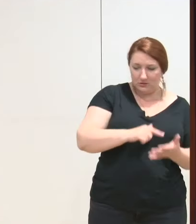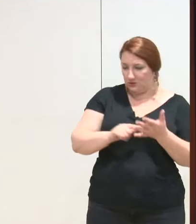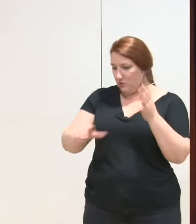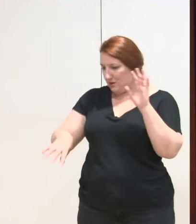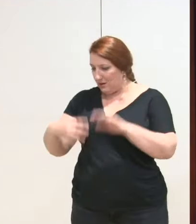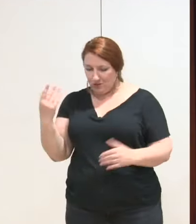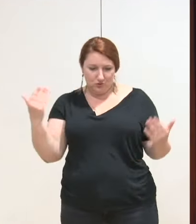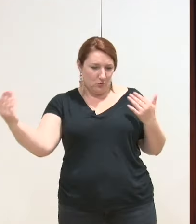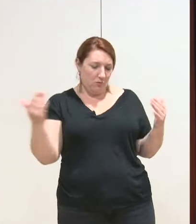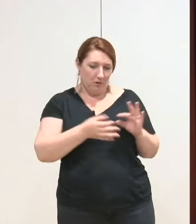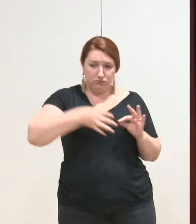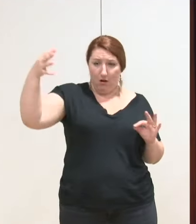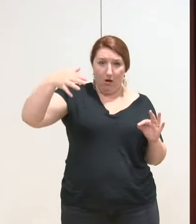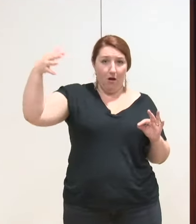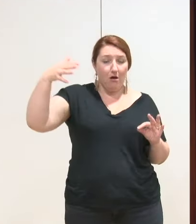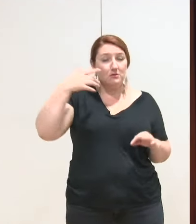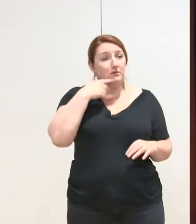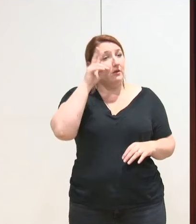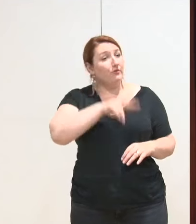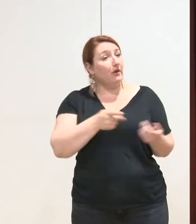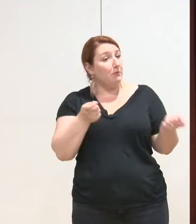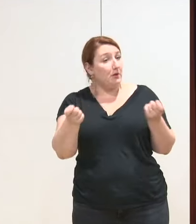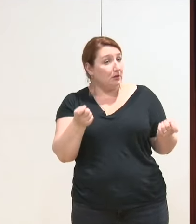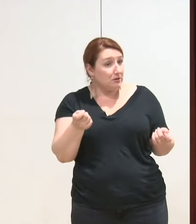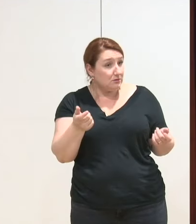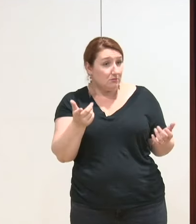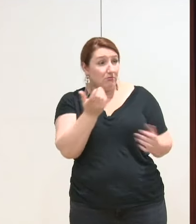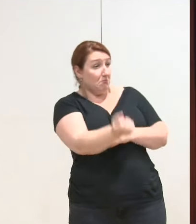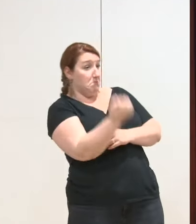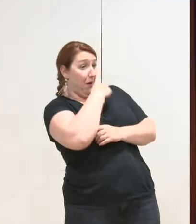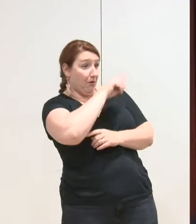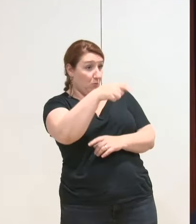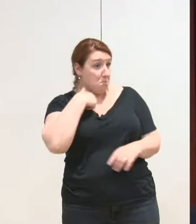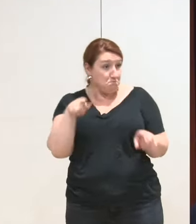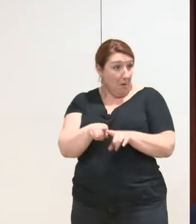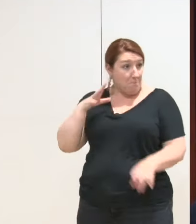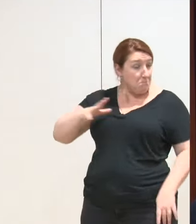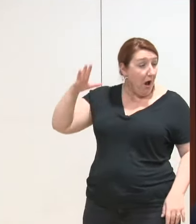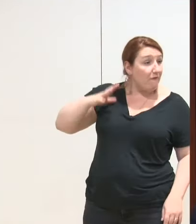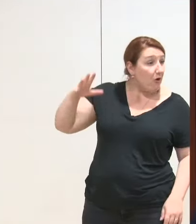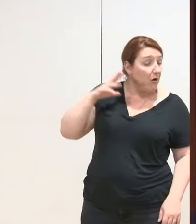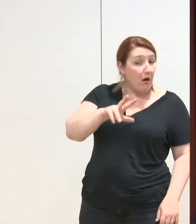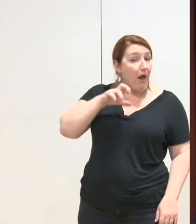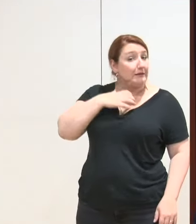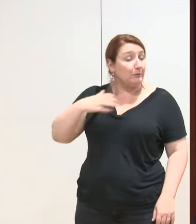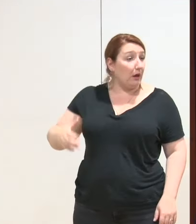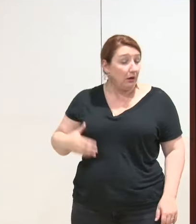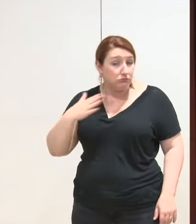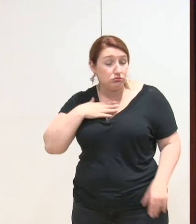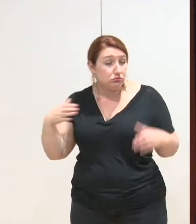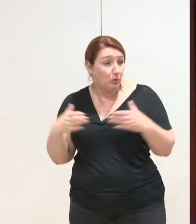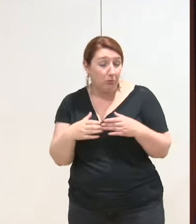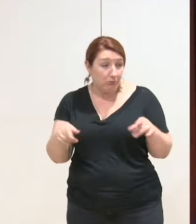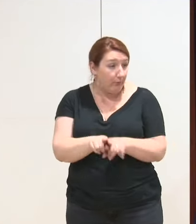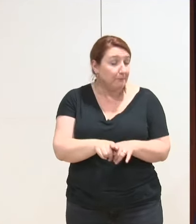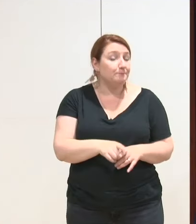n'avez donc rien maîtrisé de plus que ce que nous ne faisions déjà en revanche et là vous aurez sans doute une réponse